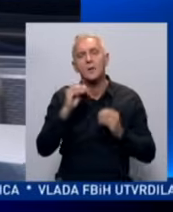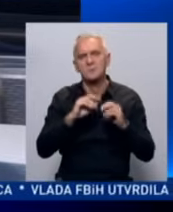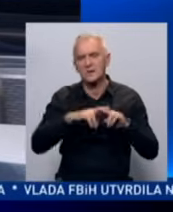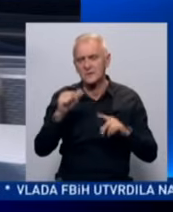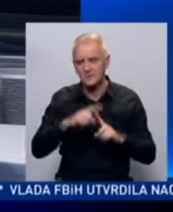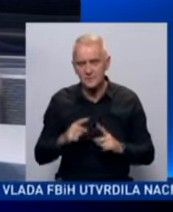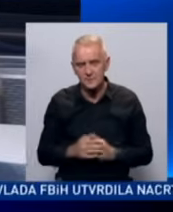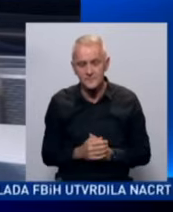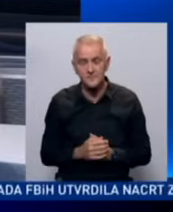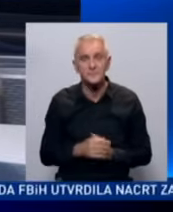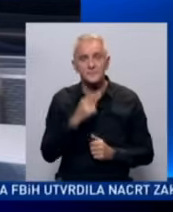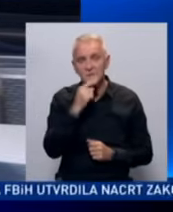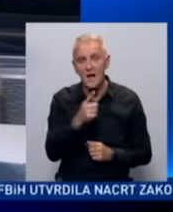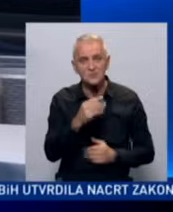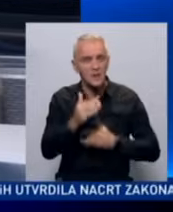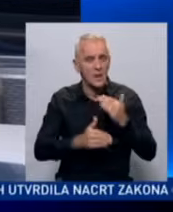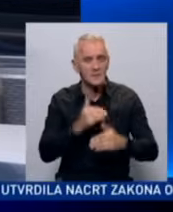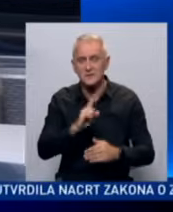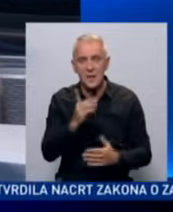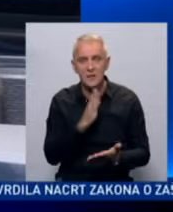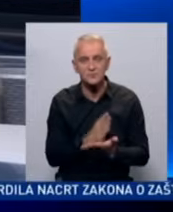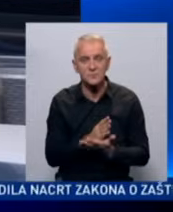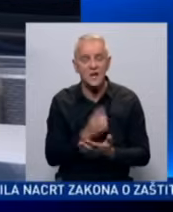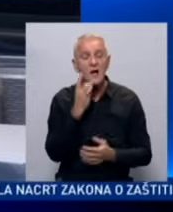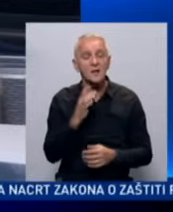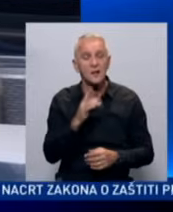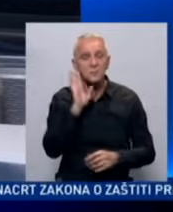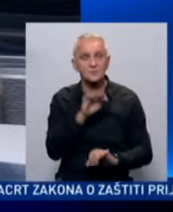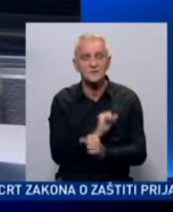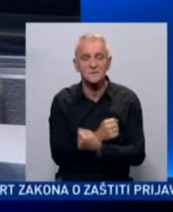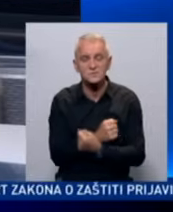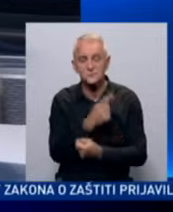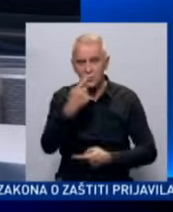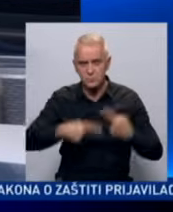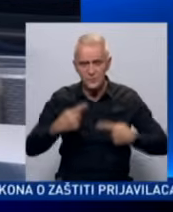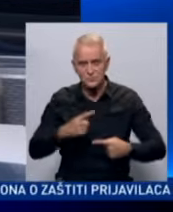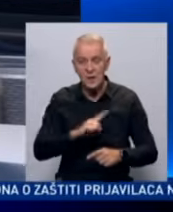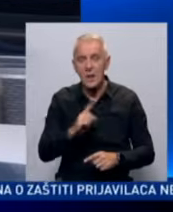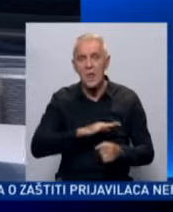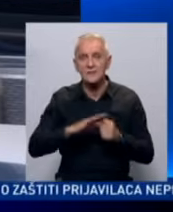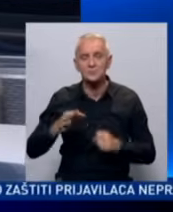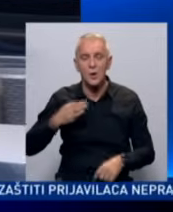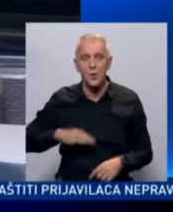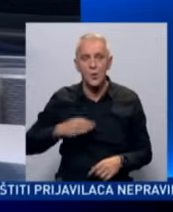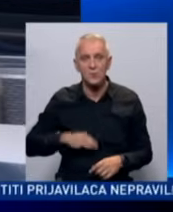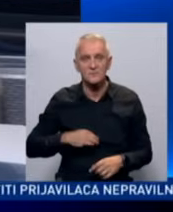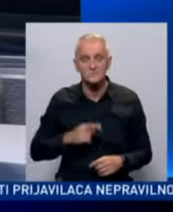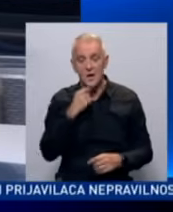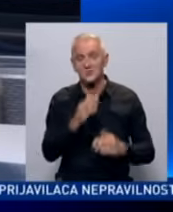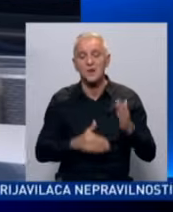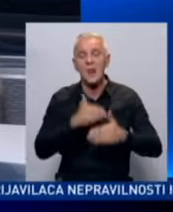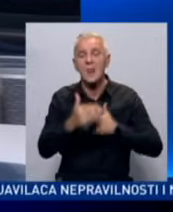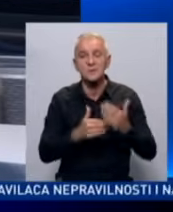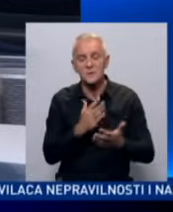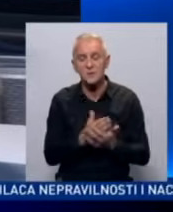Hercegovine. Sattler kaže da napretka neće biti sve dok BH političari ne ispune zadaću. Napredak je ističe napravljen dolaskom novih generacija